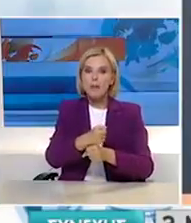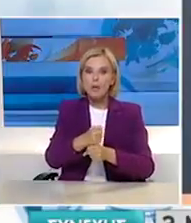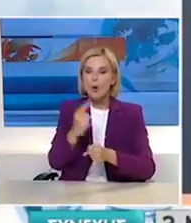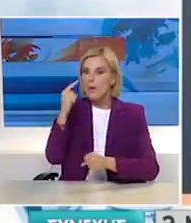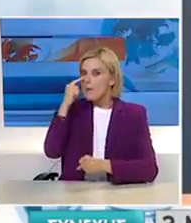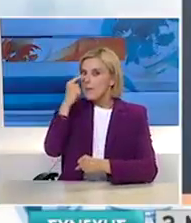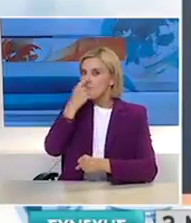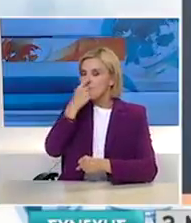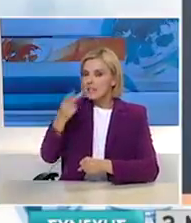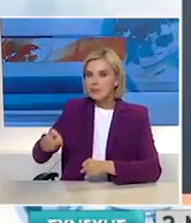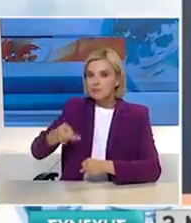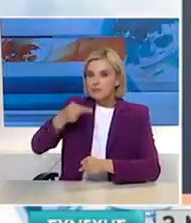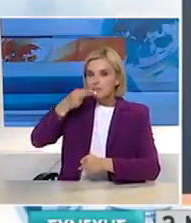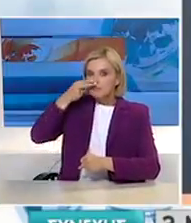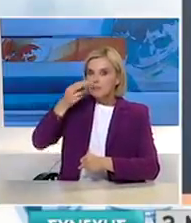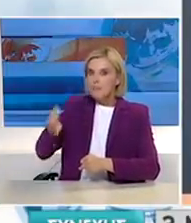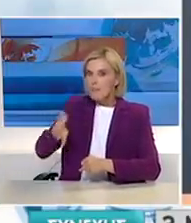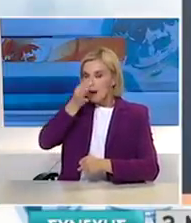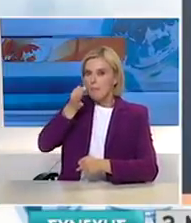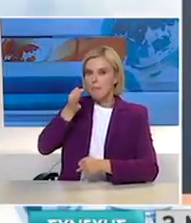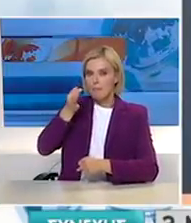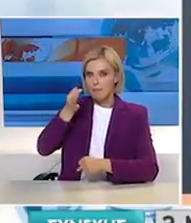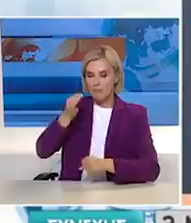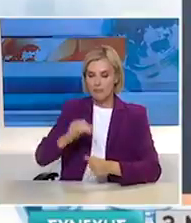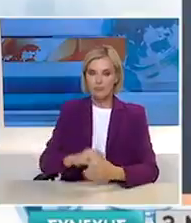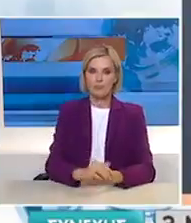οποία μπαίνει ο κορονοϊός στον οργανισμό μας.